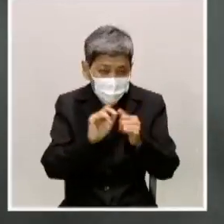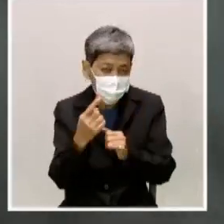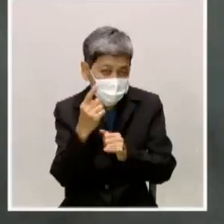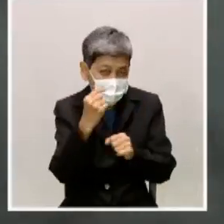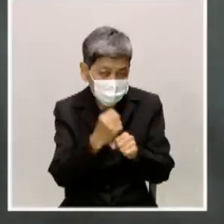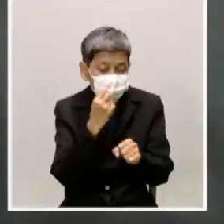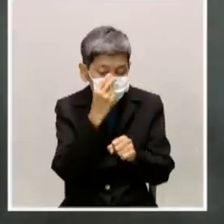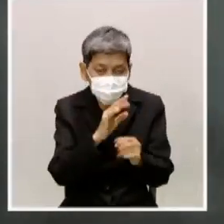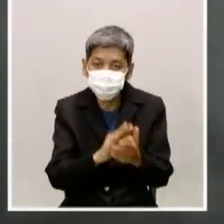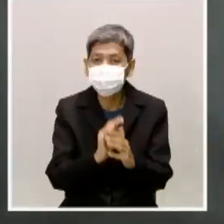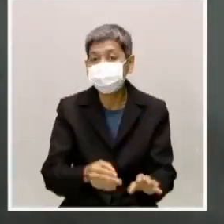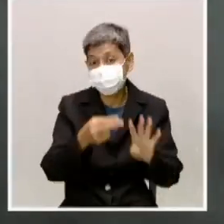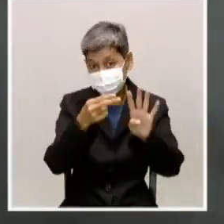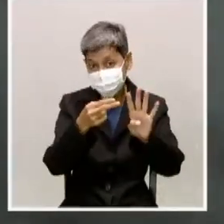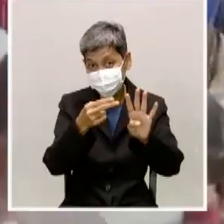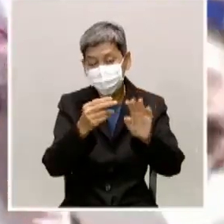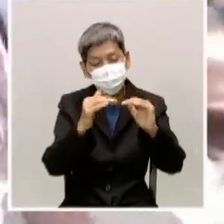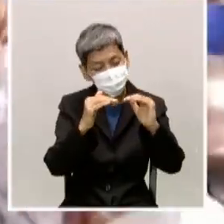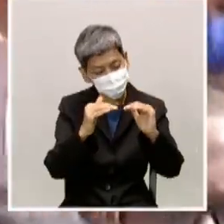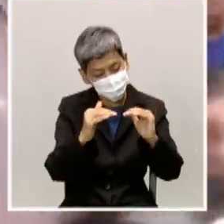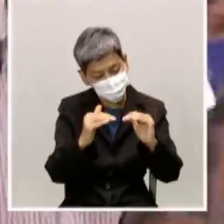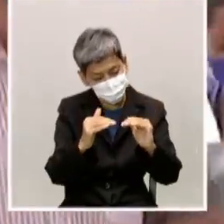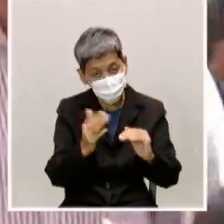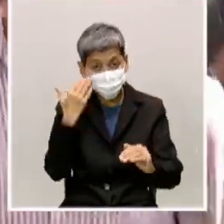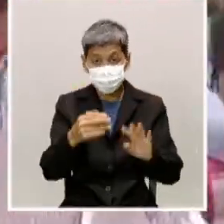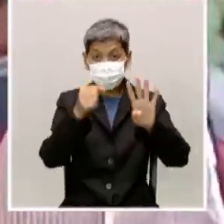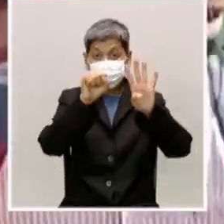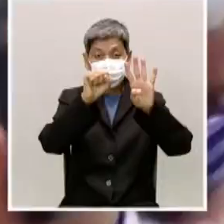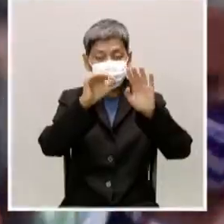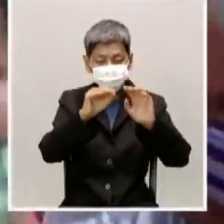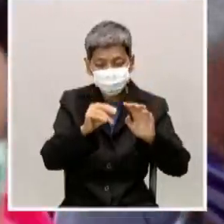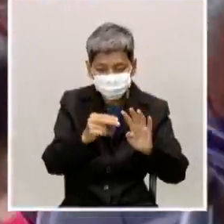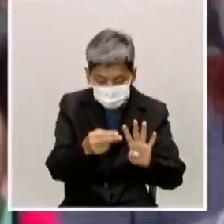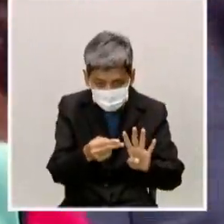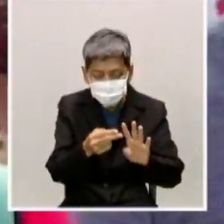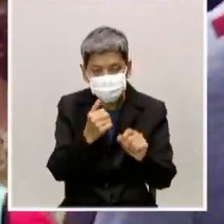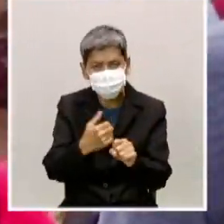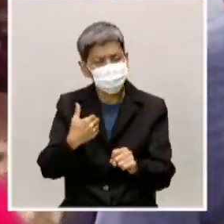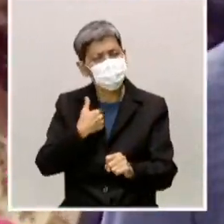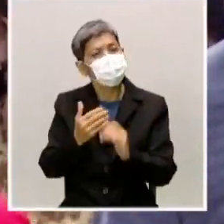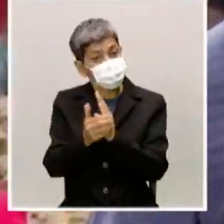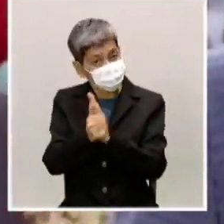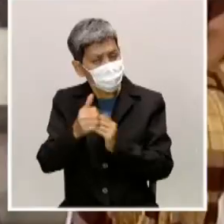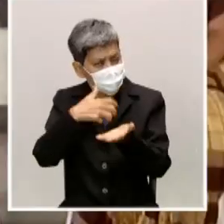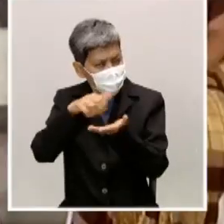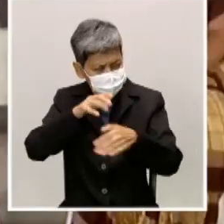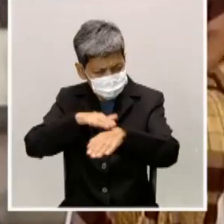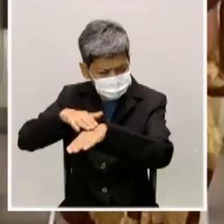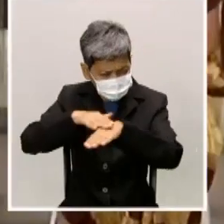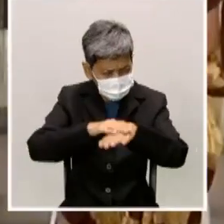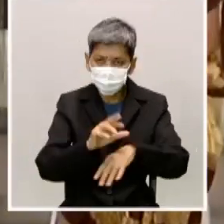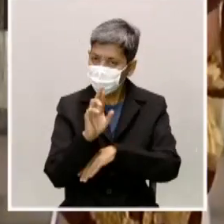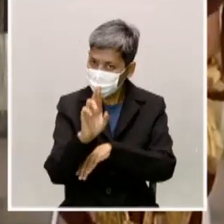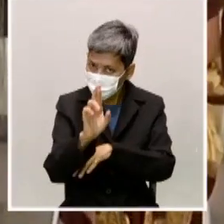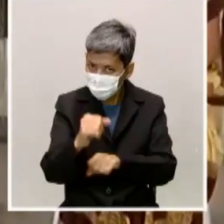ใหม่อยู่ที่ประมาณ 40,000 คนนะคะลดลงจากที่เคยสูงสุดกว่า 400,000 คนแล้วค่ะแต่อย่างไรก็ตามผู้เชี่ยวชาญออกมาเตือนนะคะว่าหลีก